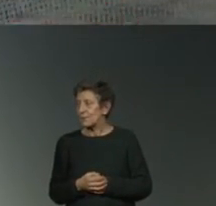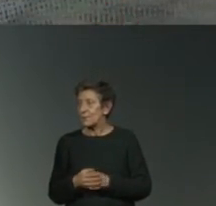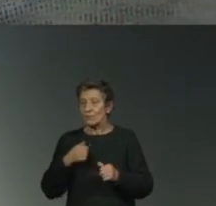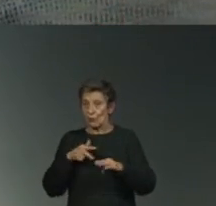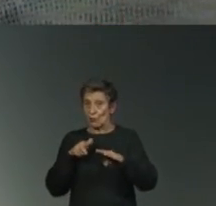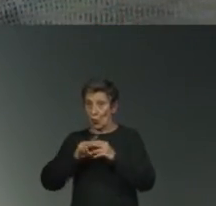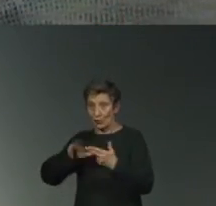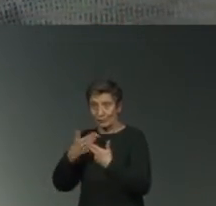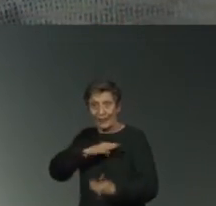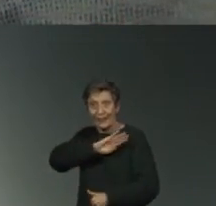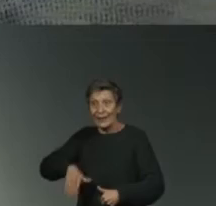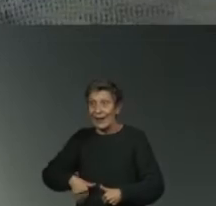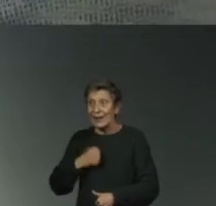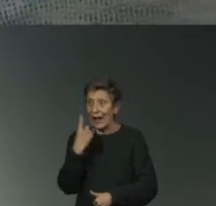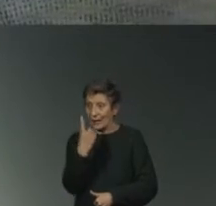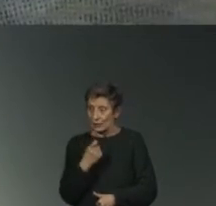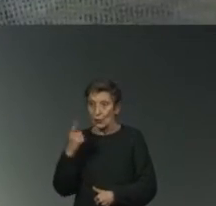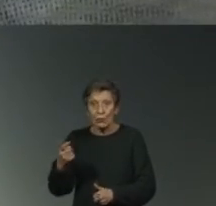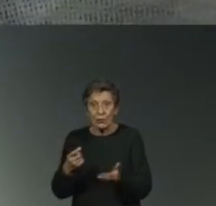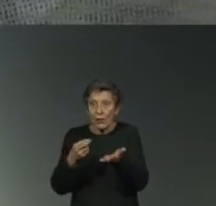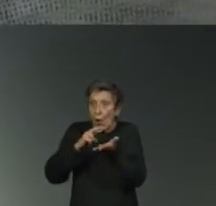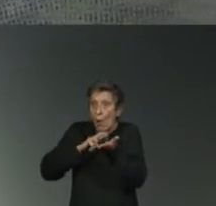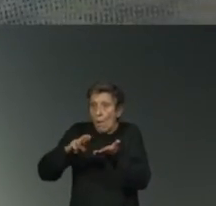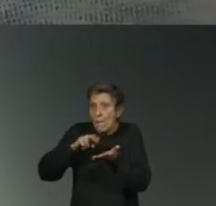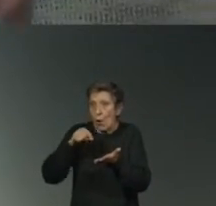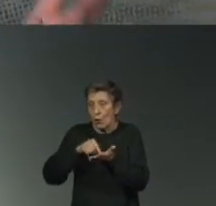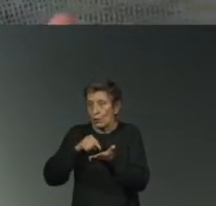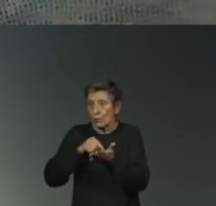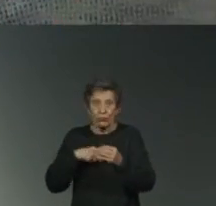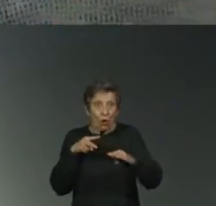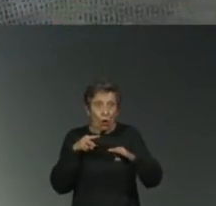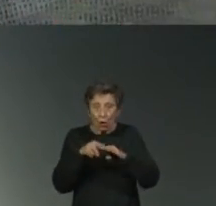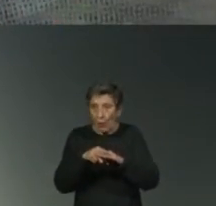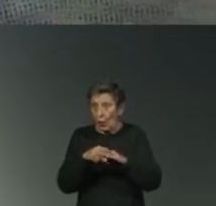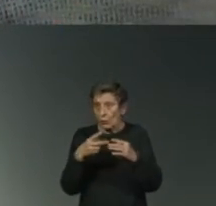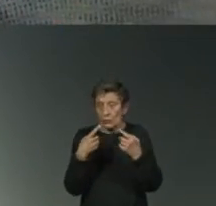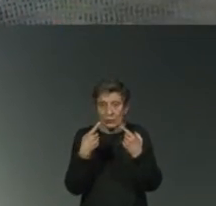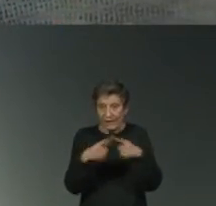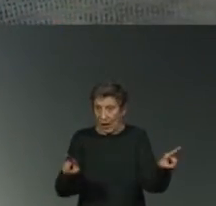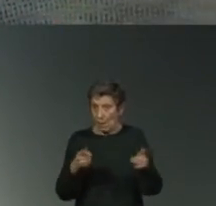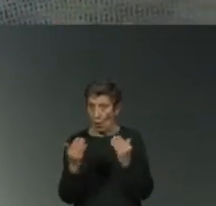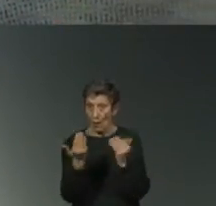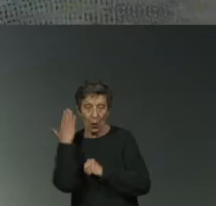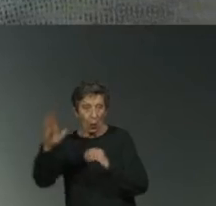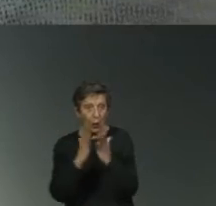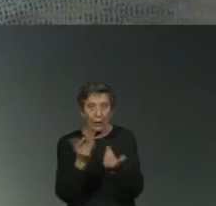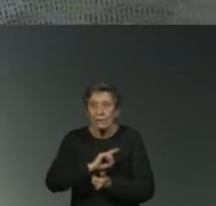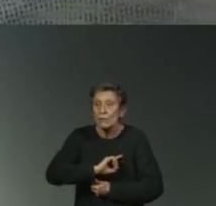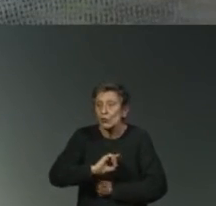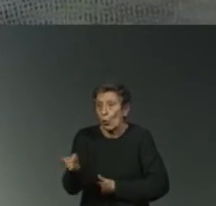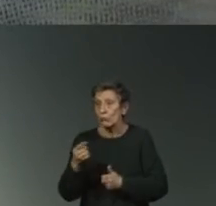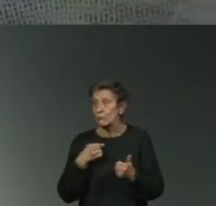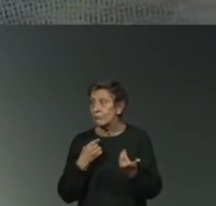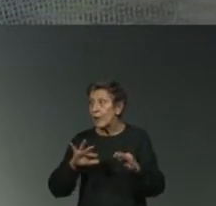question. Ce roman n'a pas été commencé d'une autre façon que le précédent. Alors, comment commencent en